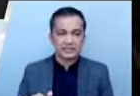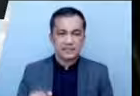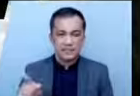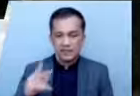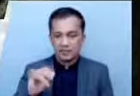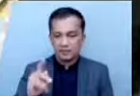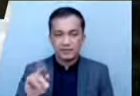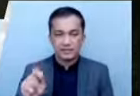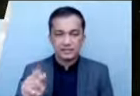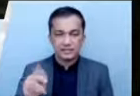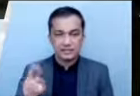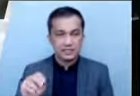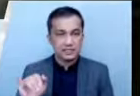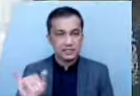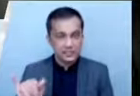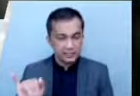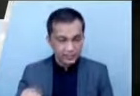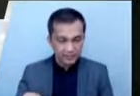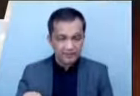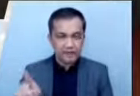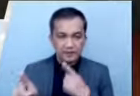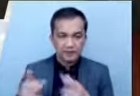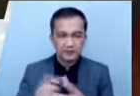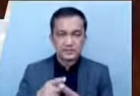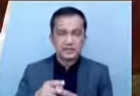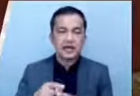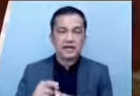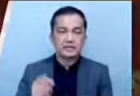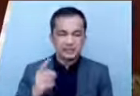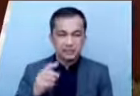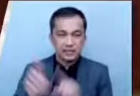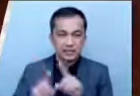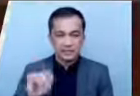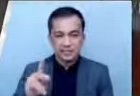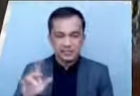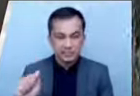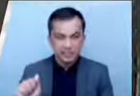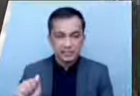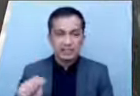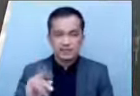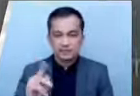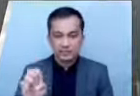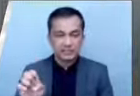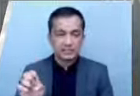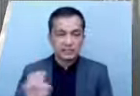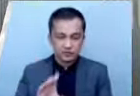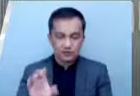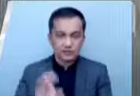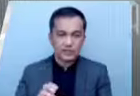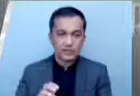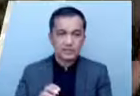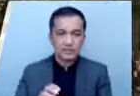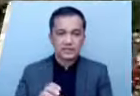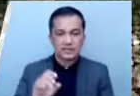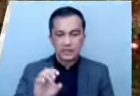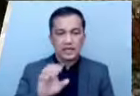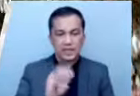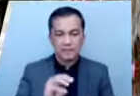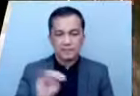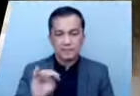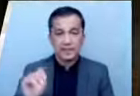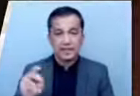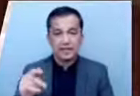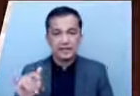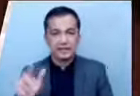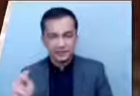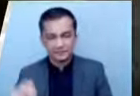Yap, Pulang Araw star Sanya Lopez at Sparkle GMA Artist Center consultant Mr. M. Johnny Manahan. May star